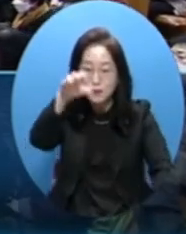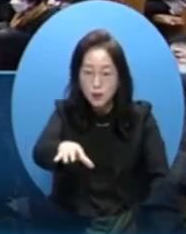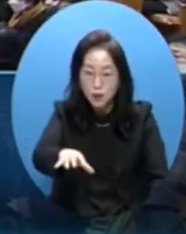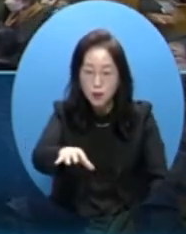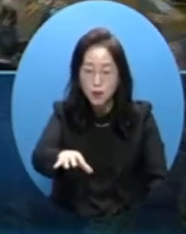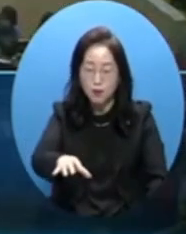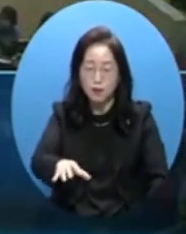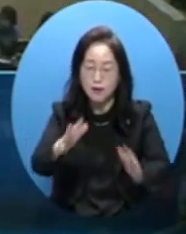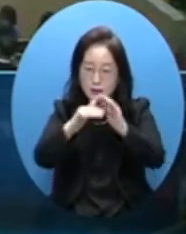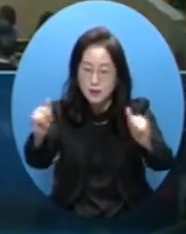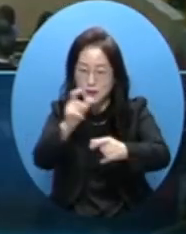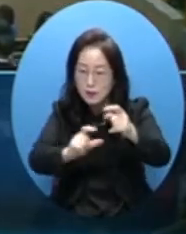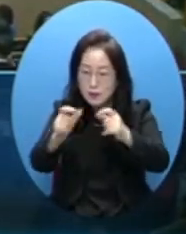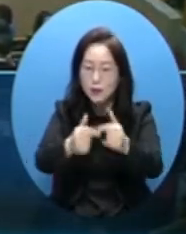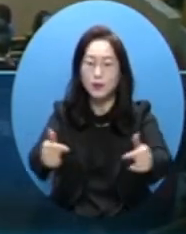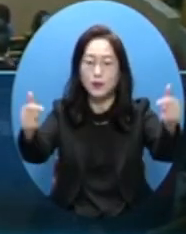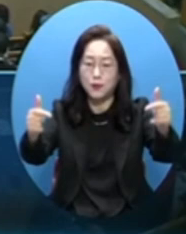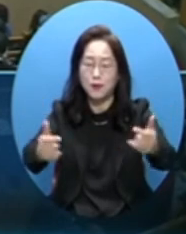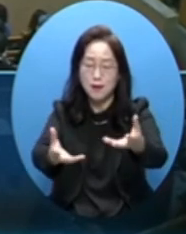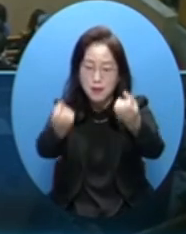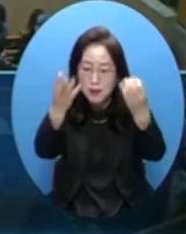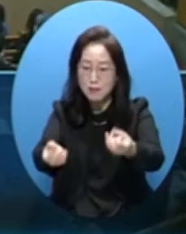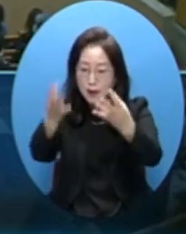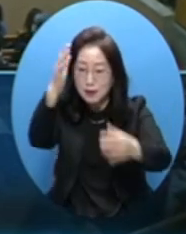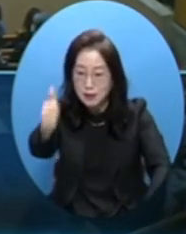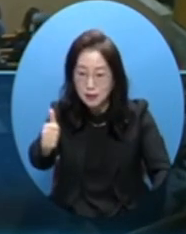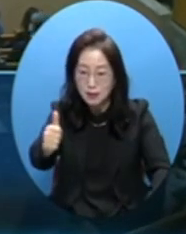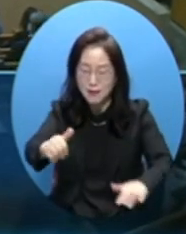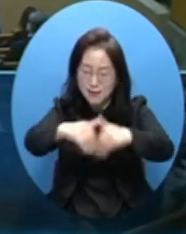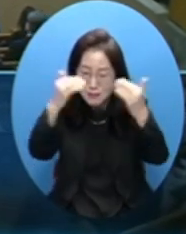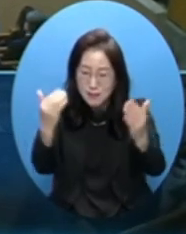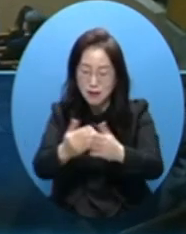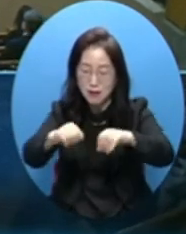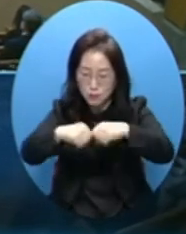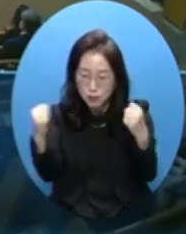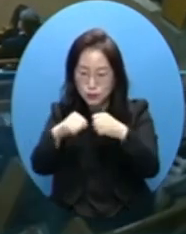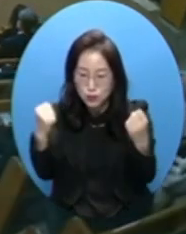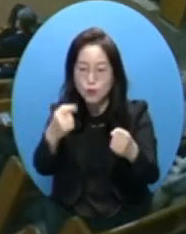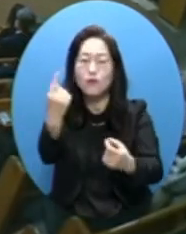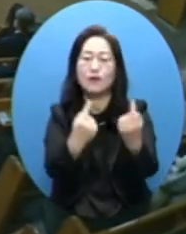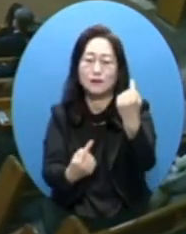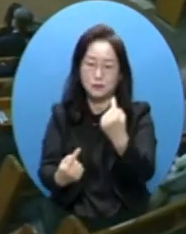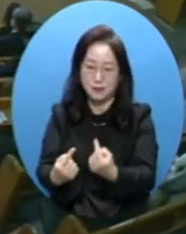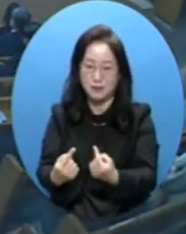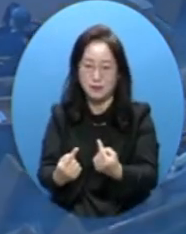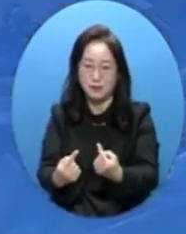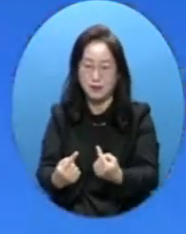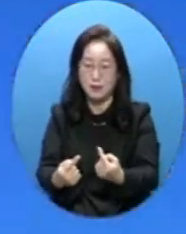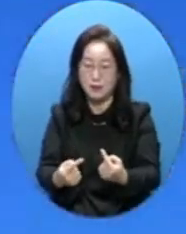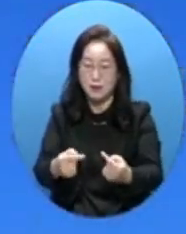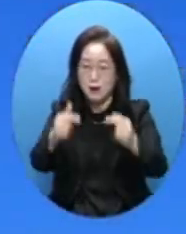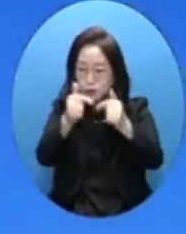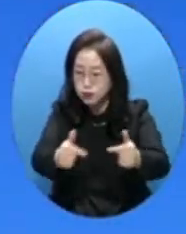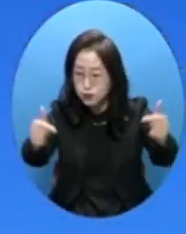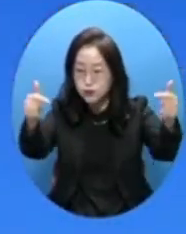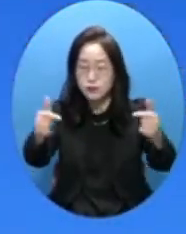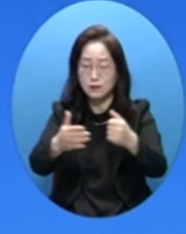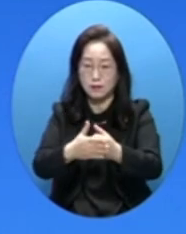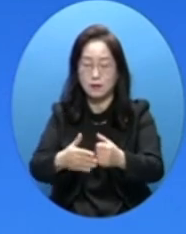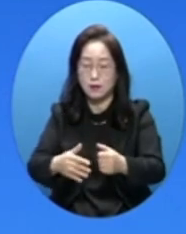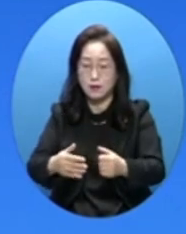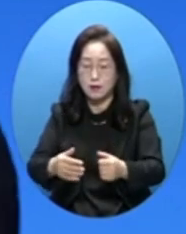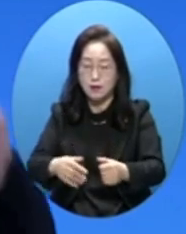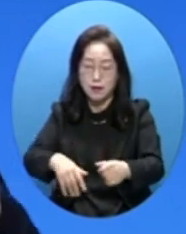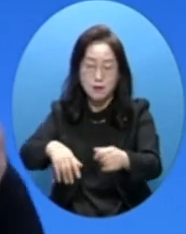많아지고 허다한 제사장의 무리도 이도에 복종하니라. 얼마나 놀라운 부흥역사가 일어났든지 그들을 핍박하고